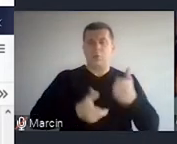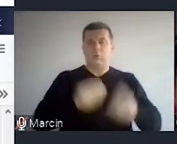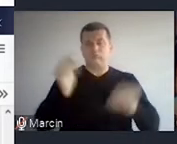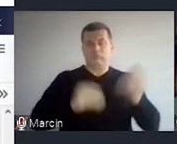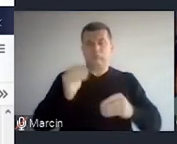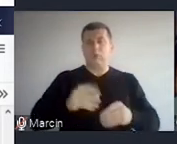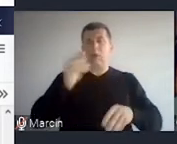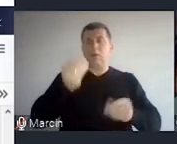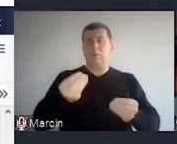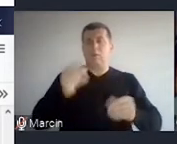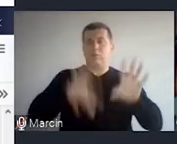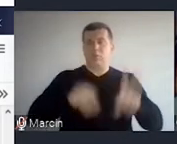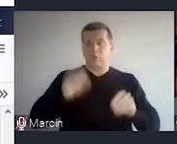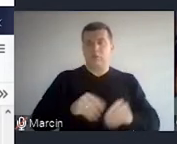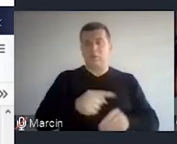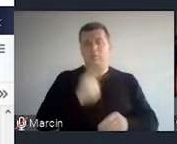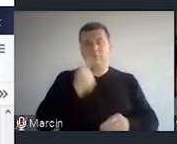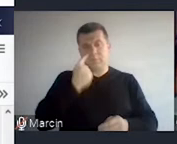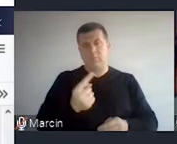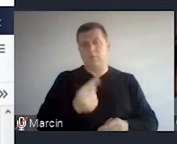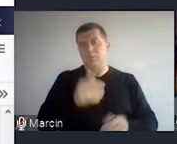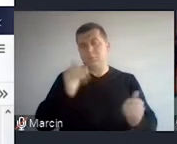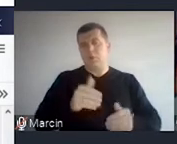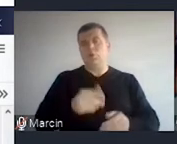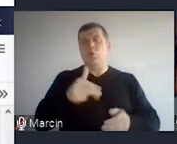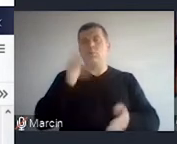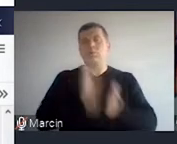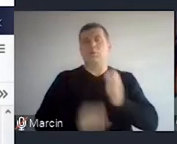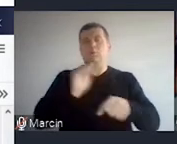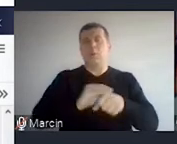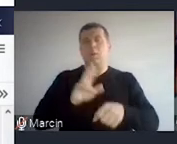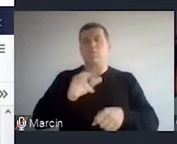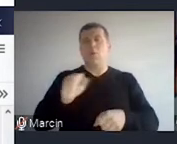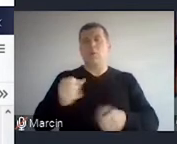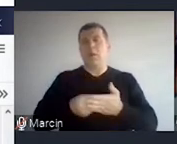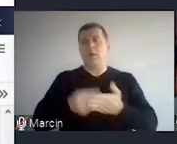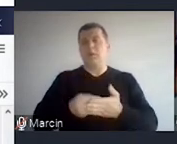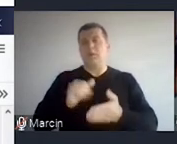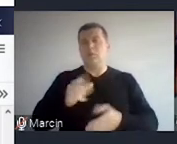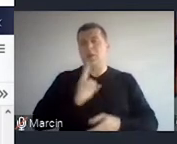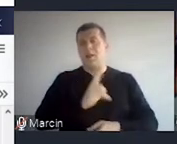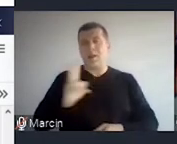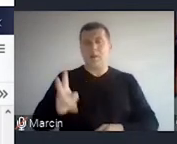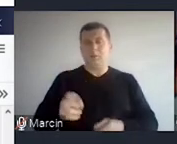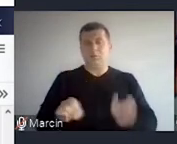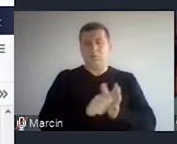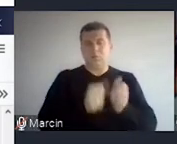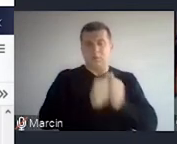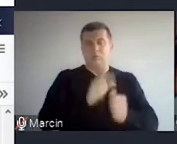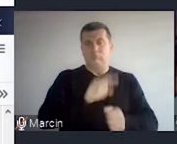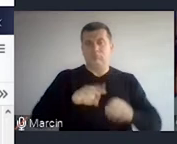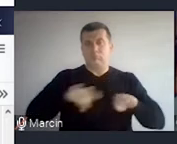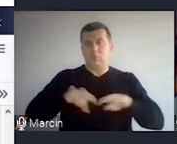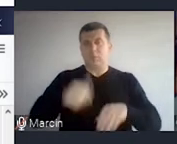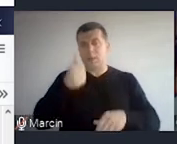projektu, w którym to przewiduje określone uproszczone metody, w tym wypadku kwoty ryczałtowe, i do każdego z zadań